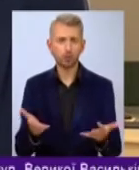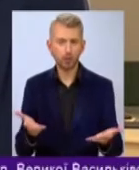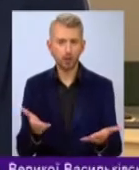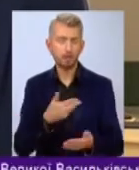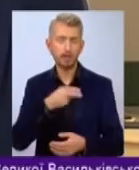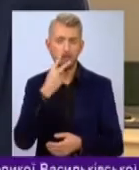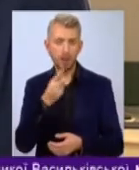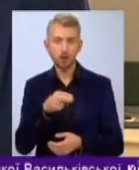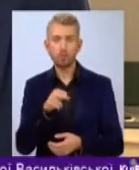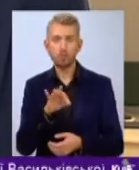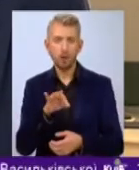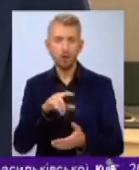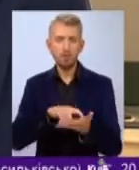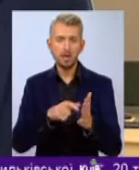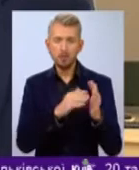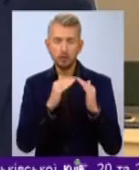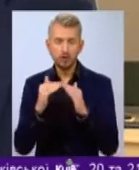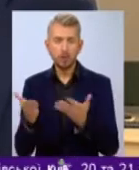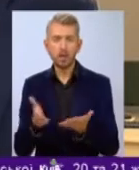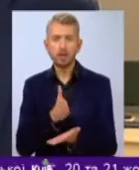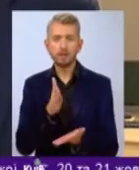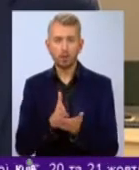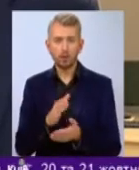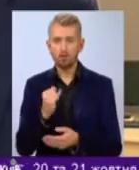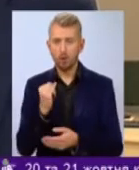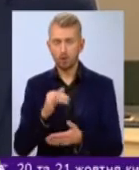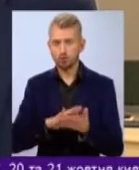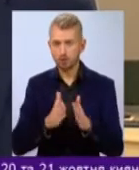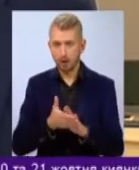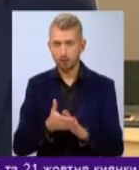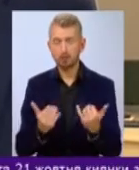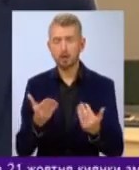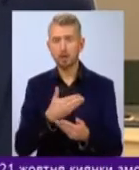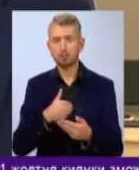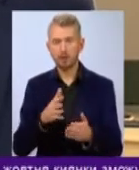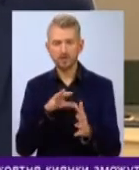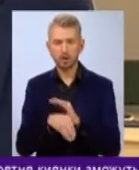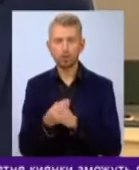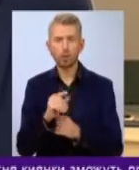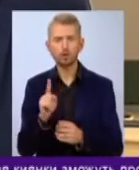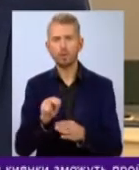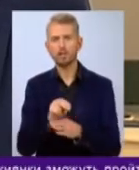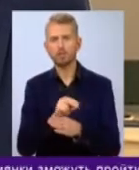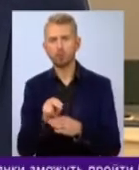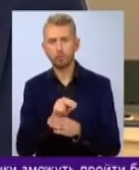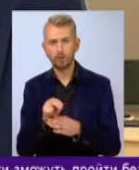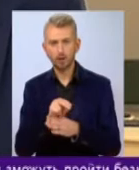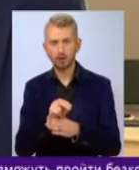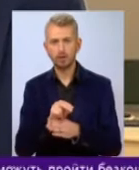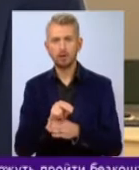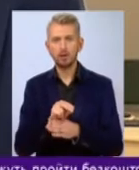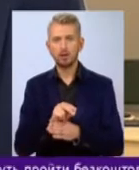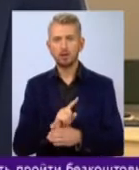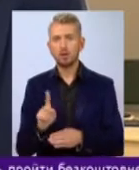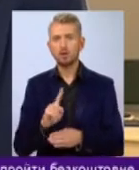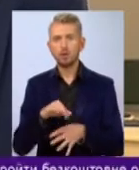Ми бачимо по приміщенням, які знаходяться в поганому стані. Зараз ми вкладаємо гроші для того, щоб відремонтувати, для того, щоб